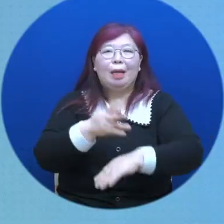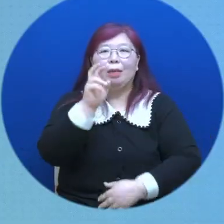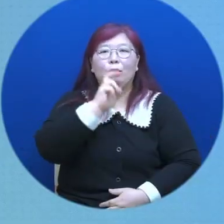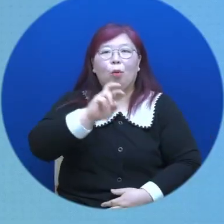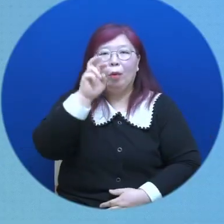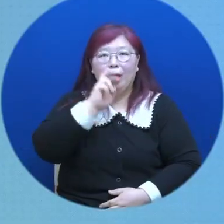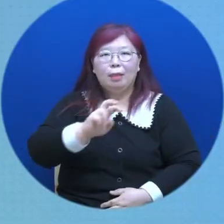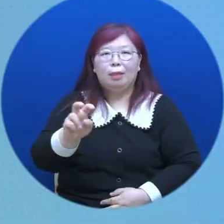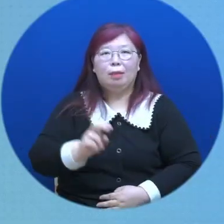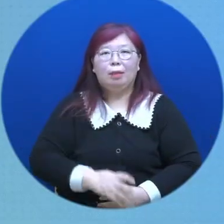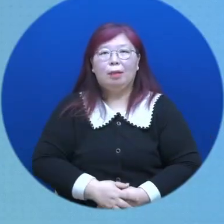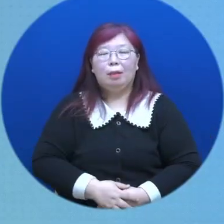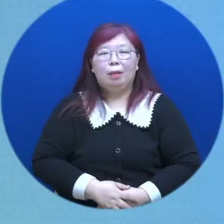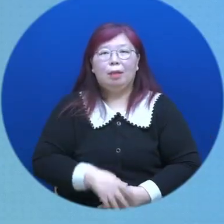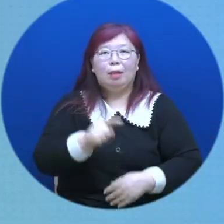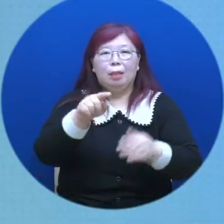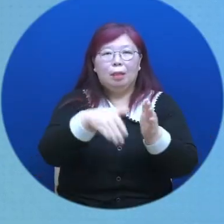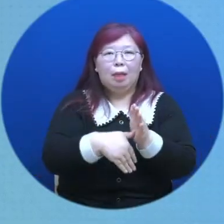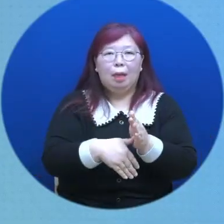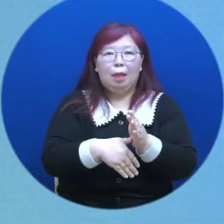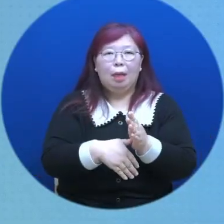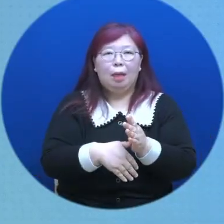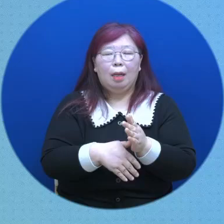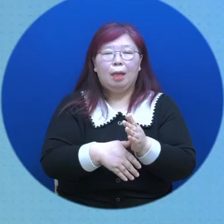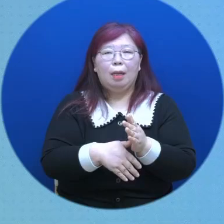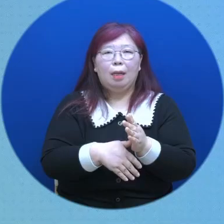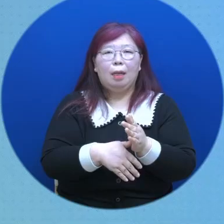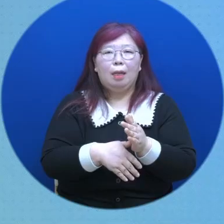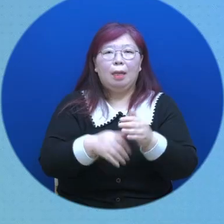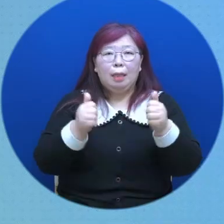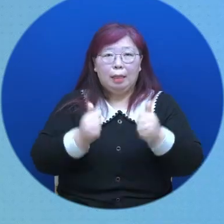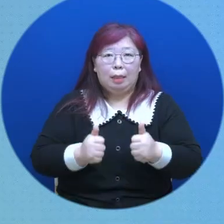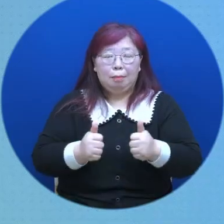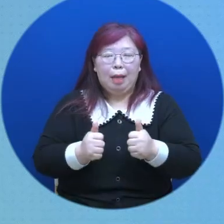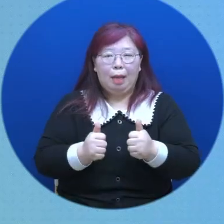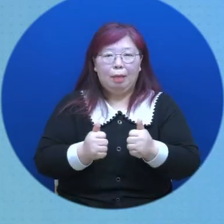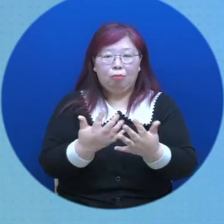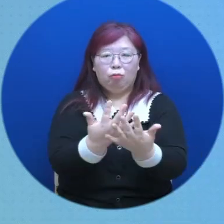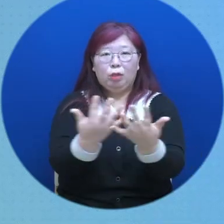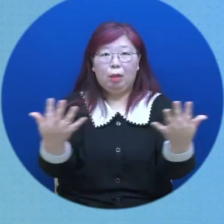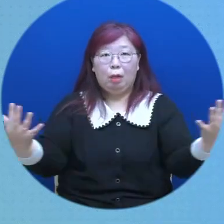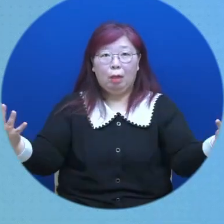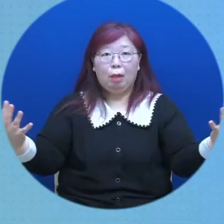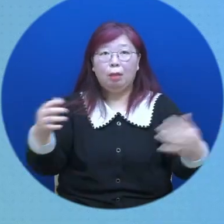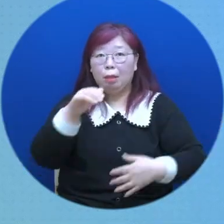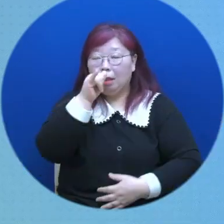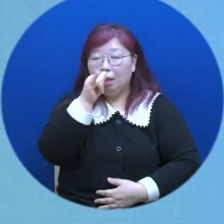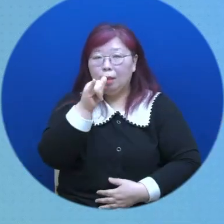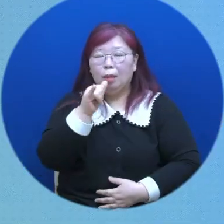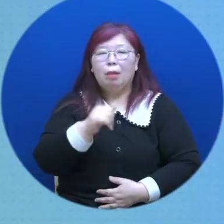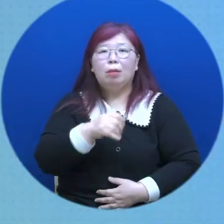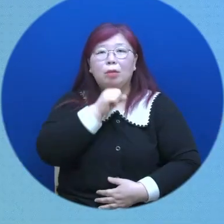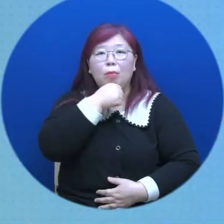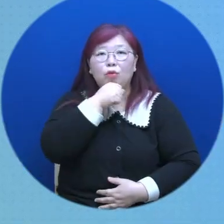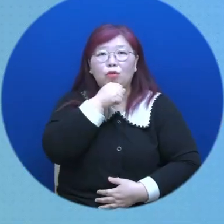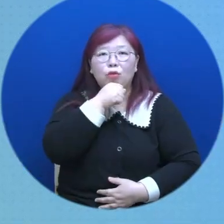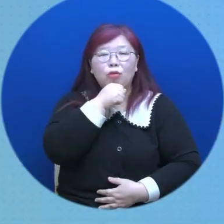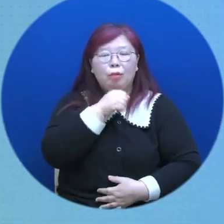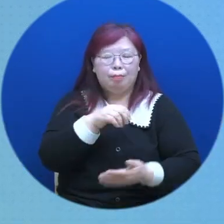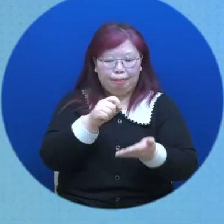불렀습니다. 그때 심판하는 분들, 점수 매기는 분들, 채점하는 분들,